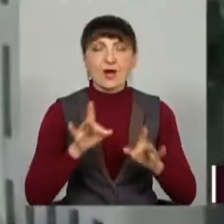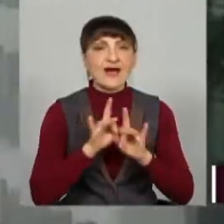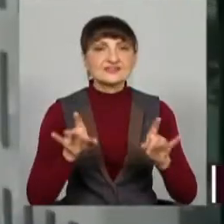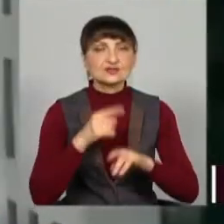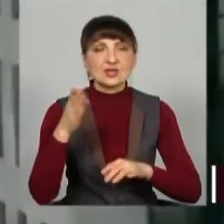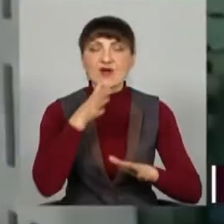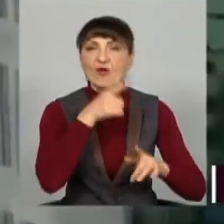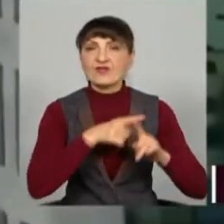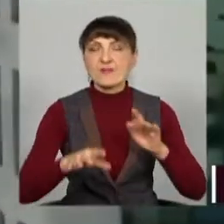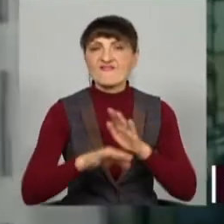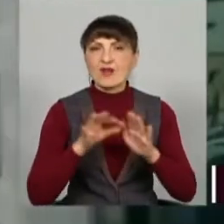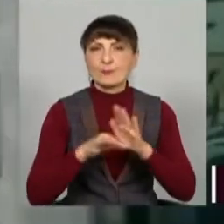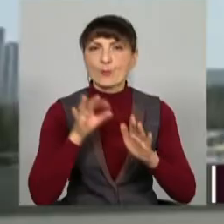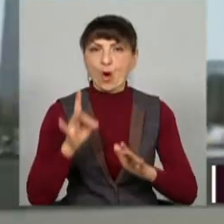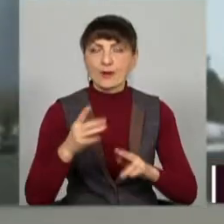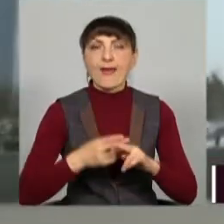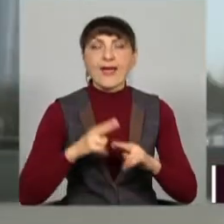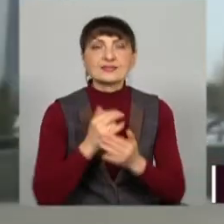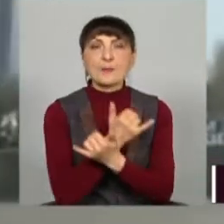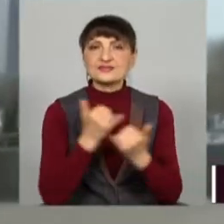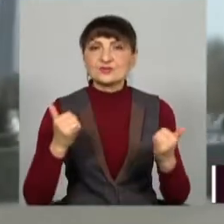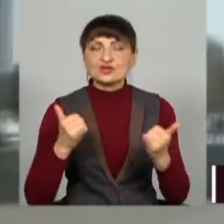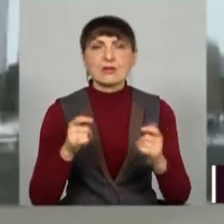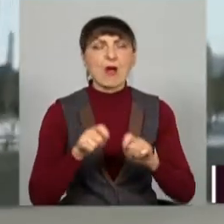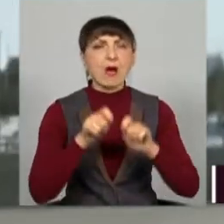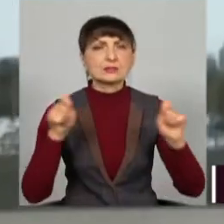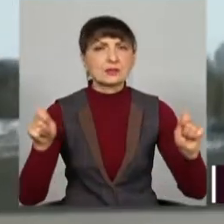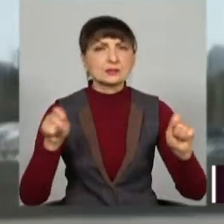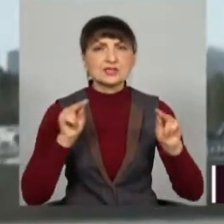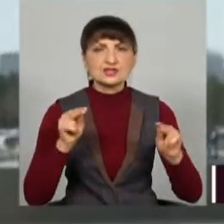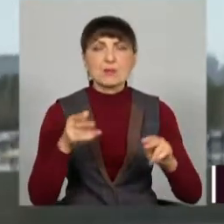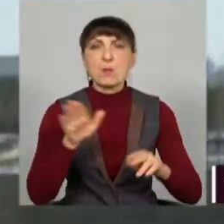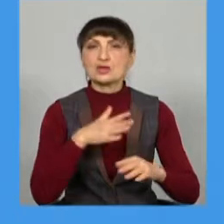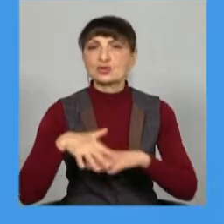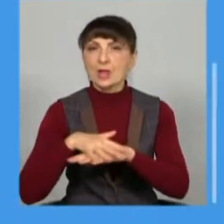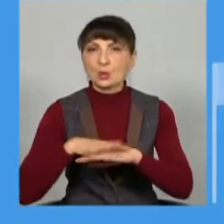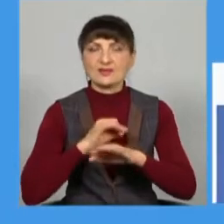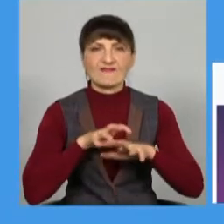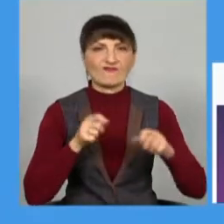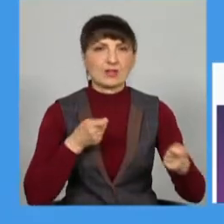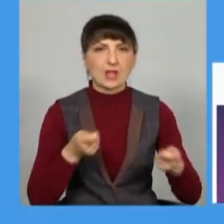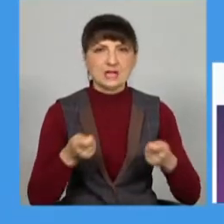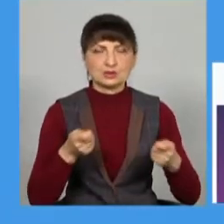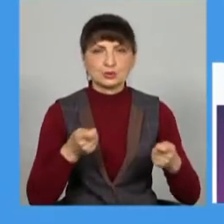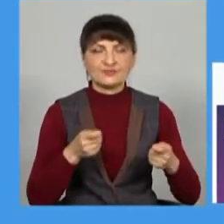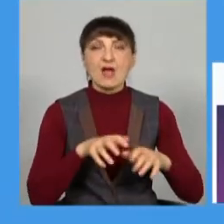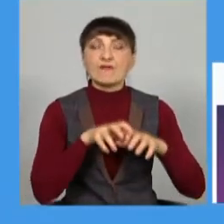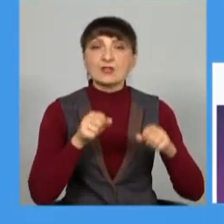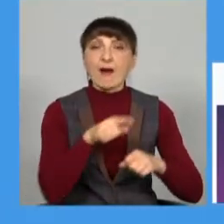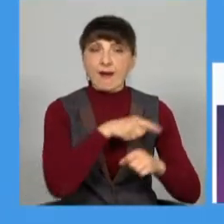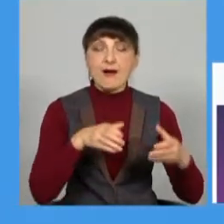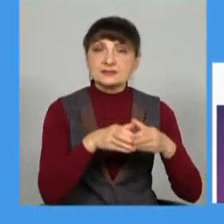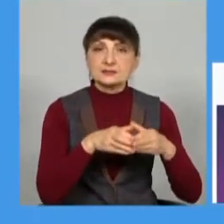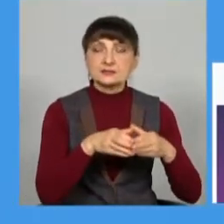им во время выборов. Это, в частности, обеспечение открытости между властью и народом. Власть обязана слышать